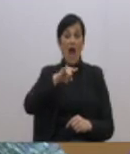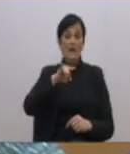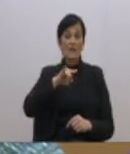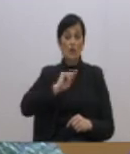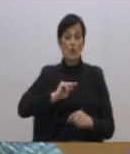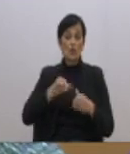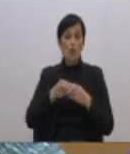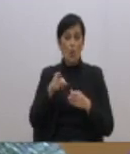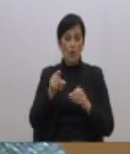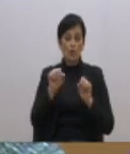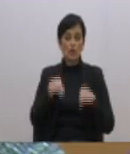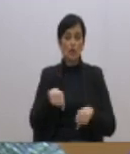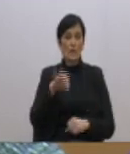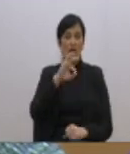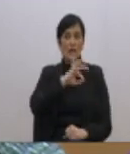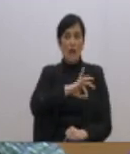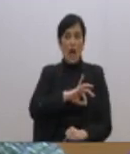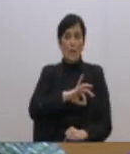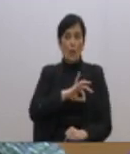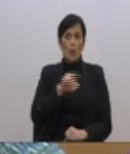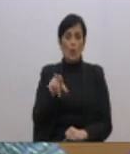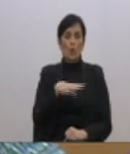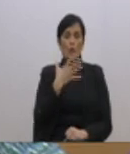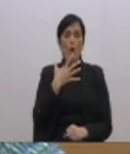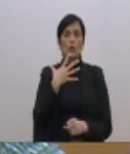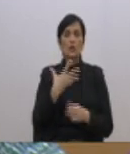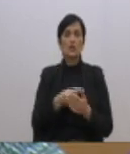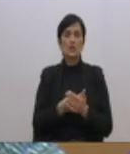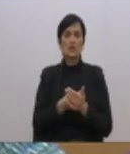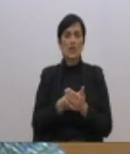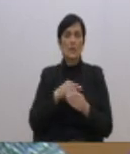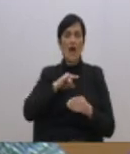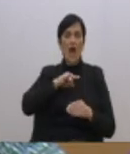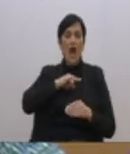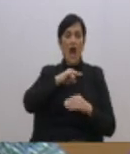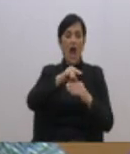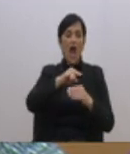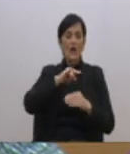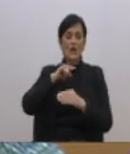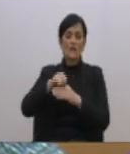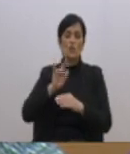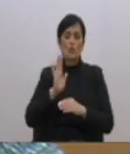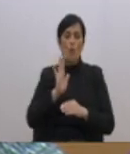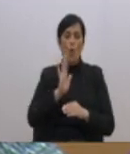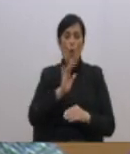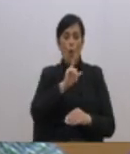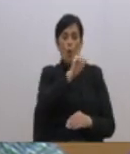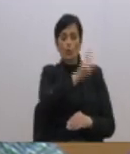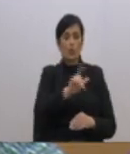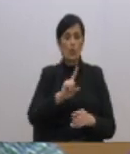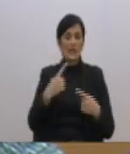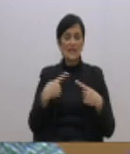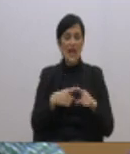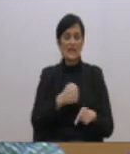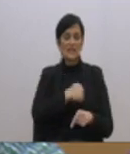ავიაკომპანიას შესაძლებელია გამოყენებული ჰქონდეს საკუთარი ავიახაზები არამხოლოდ მგზავრების, არამედ ტექნოლოგიების და